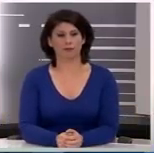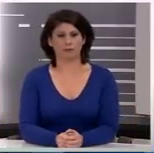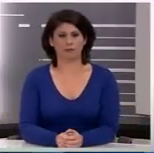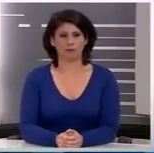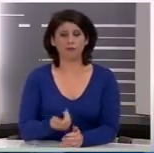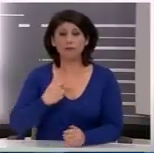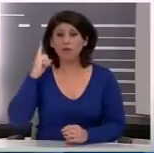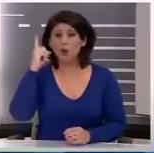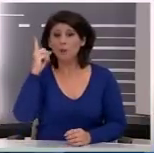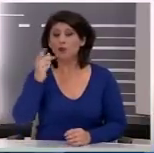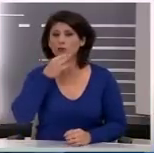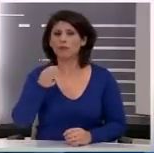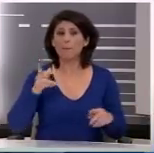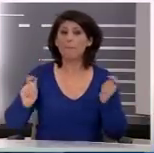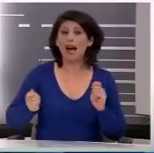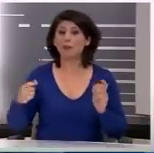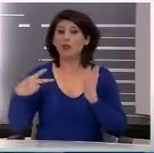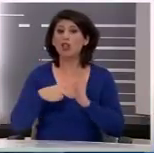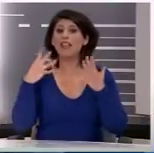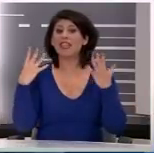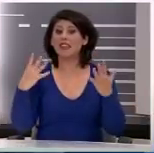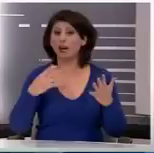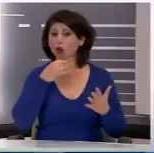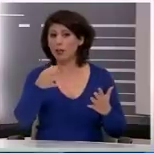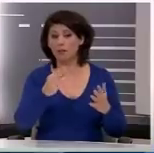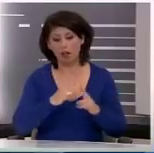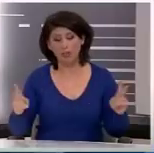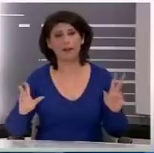Γιατί ήμουν ο πρώτος που μίλησα για πάρτι, από το 9.